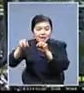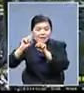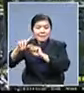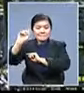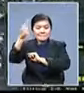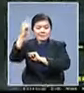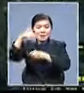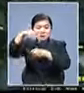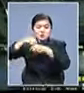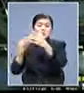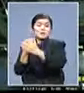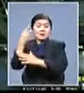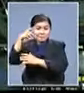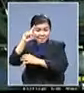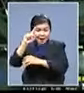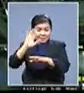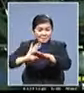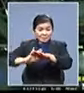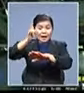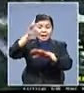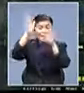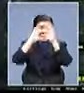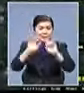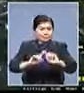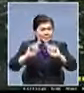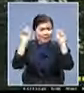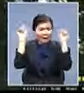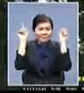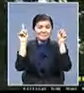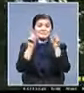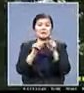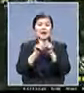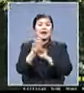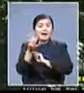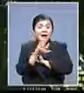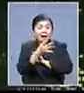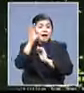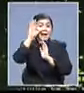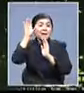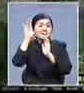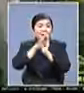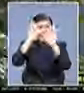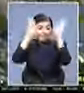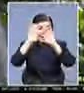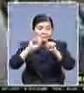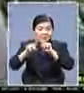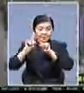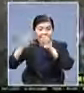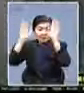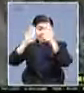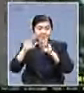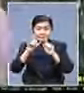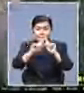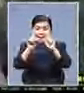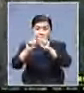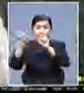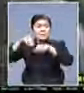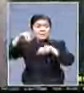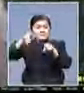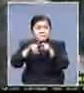Amazonนะคะด้วยมุมมองที่แปลกตาจากเดิมค่ะไฮไลท์เลยก็คือภาพจากมุมสูงแบบนี้นะคะให้ความรู้สึกเหมือนกับเป็น